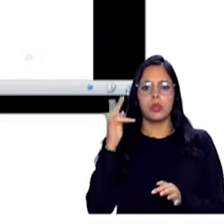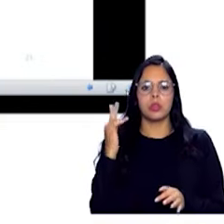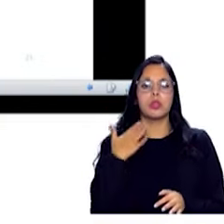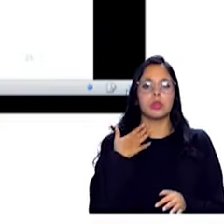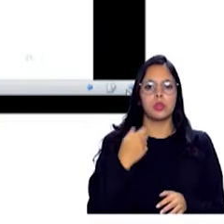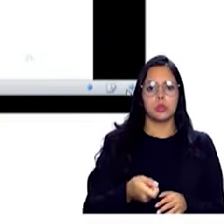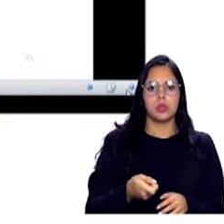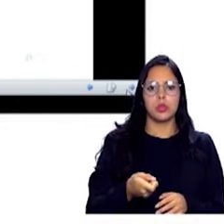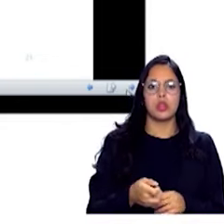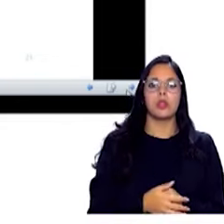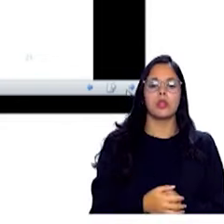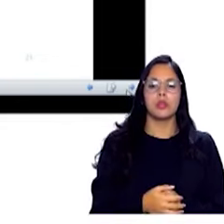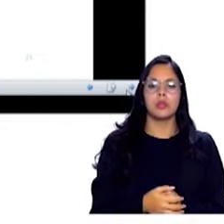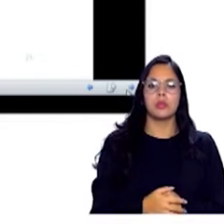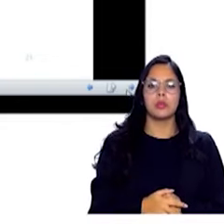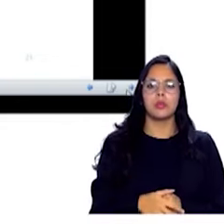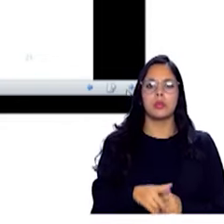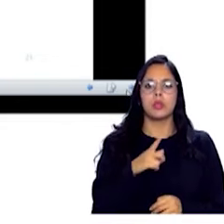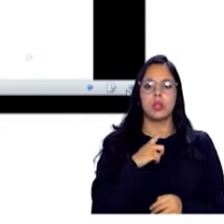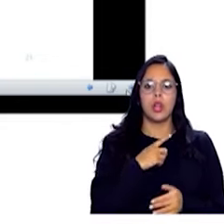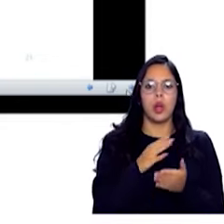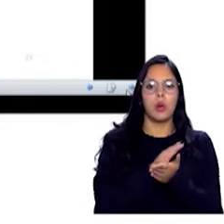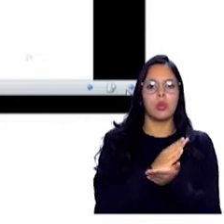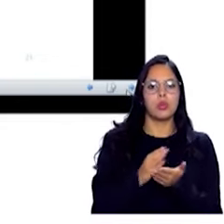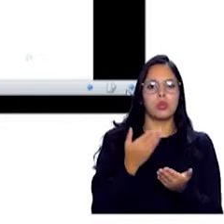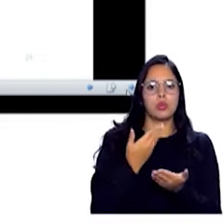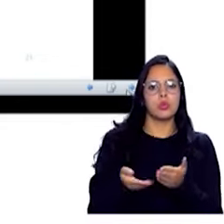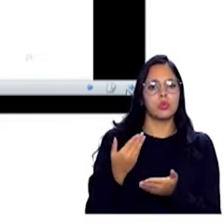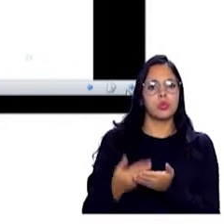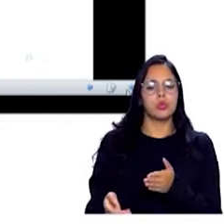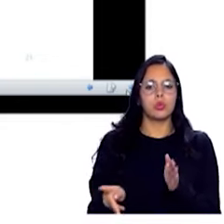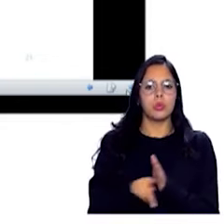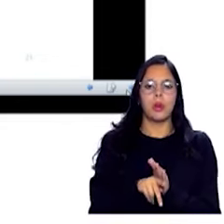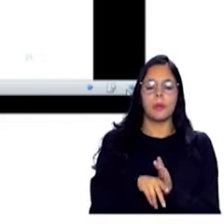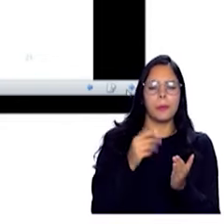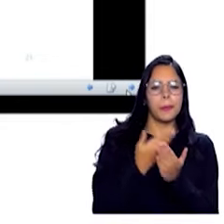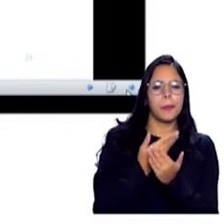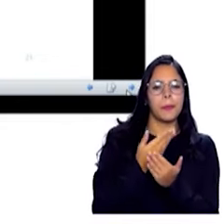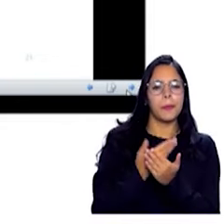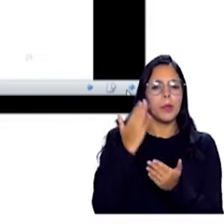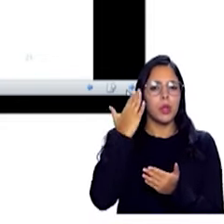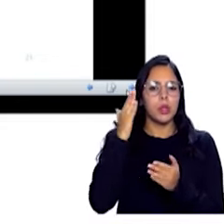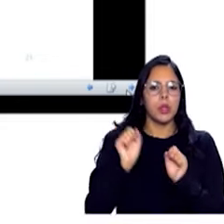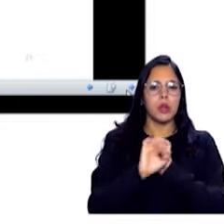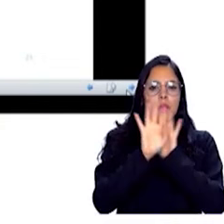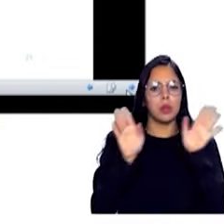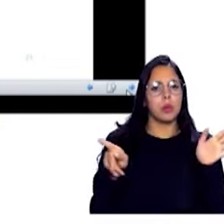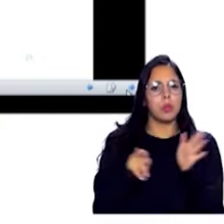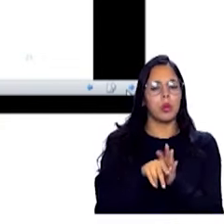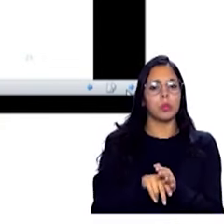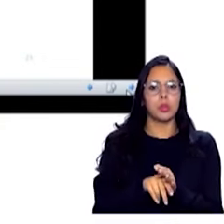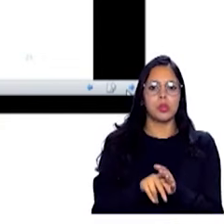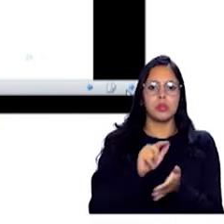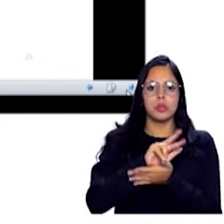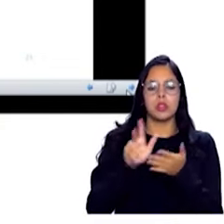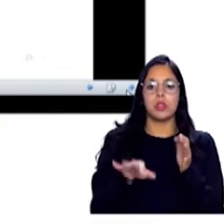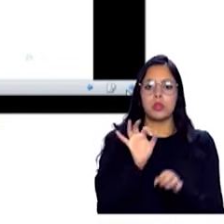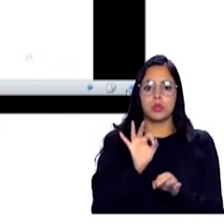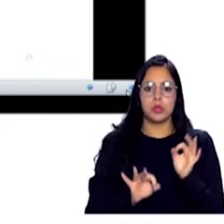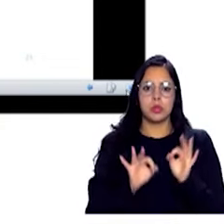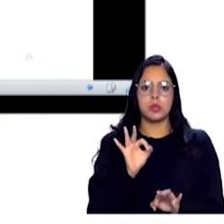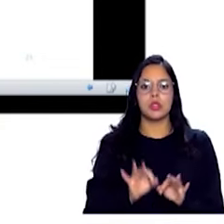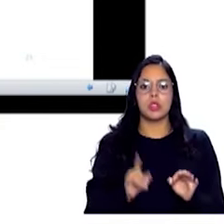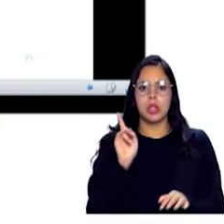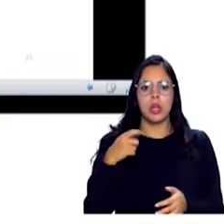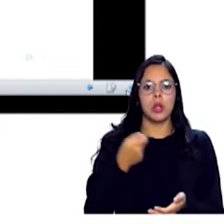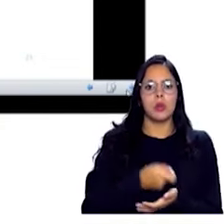possibili differenti interpretazioni Della questione giuridica questo e un vero obbligo e appare finalizzato ad aiutare la stessa